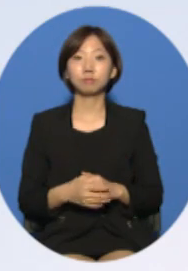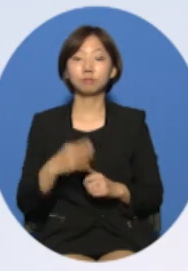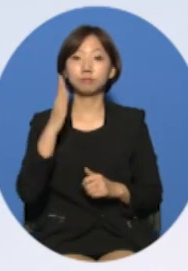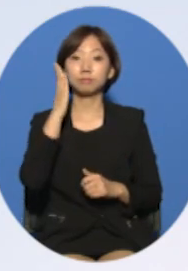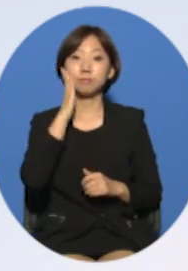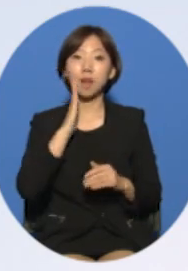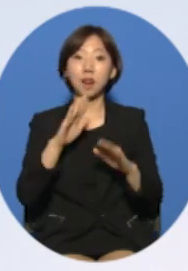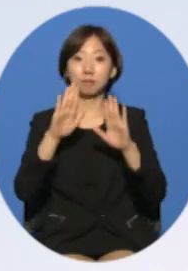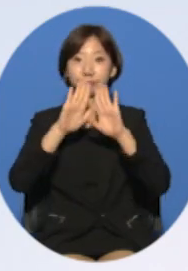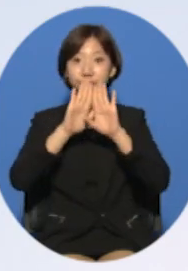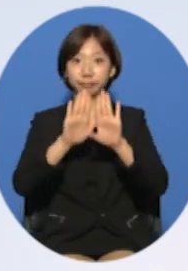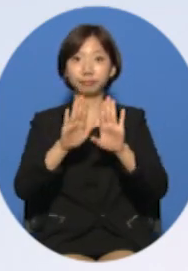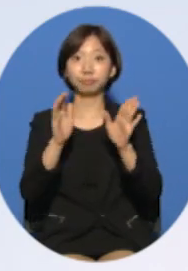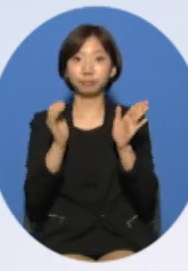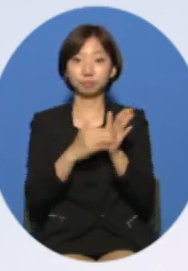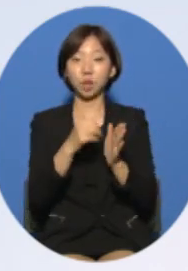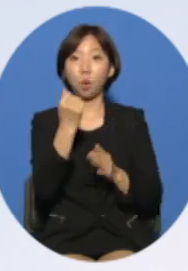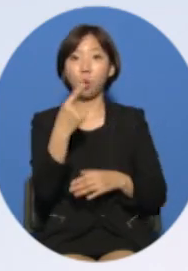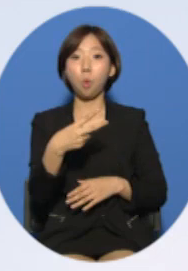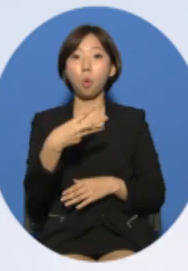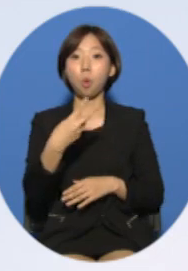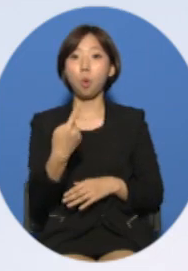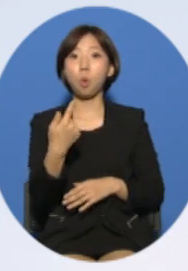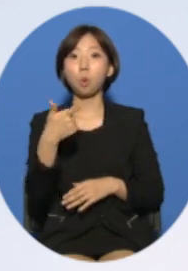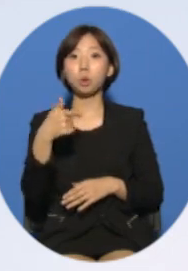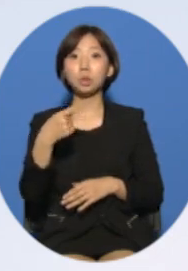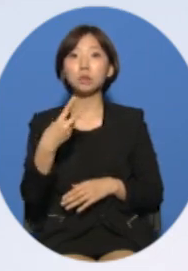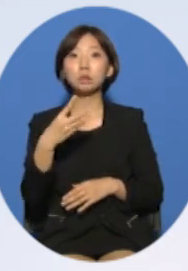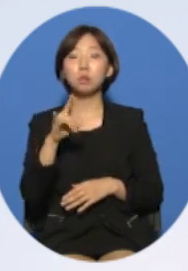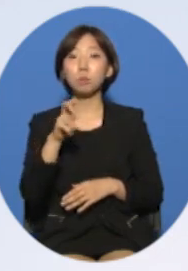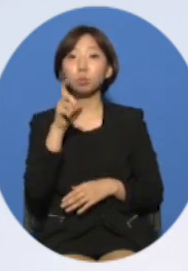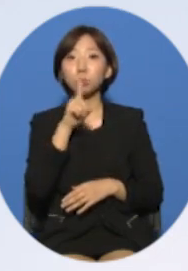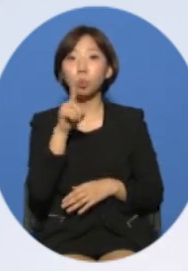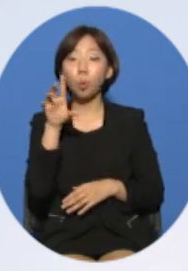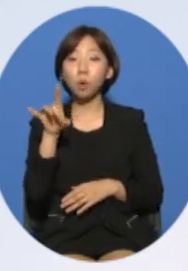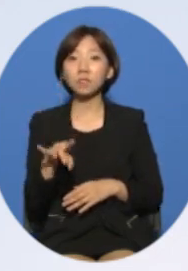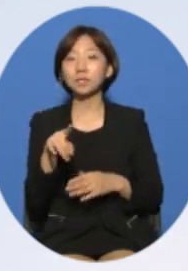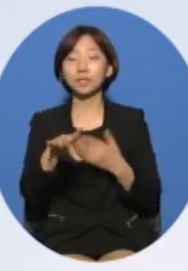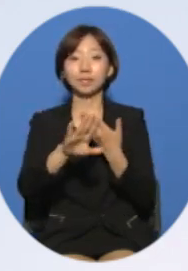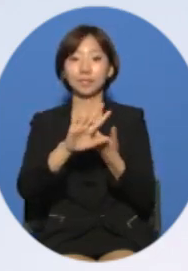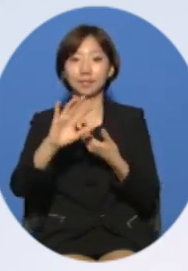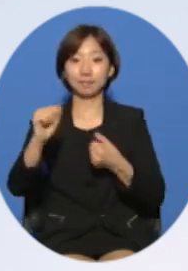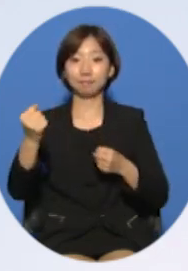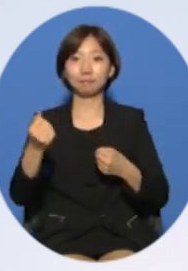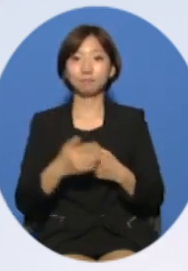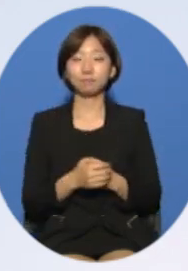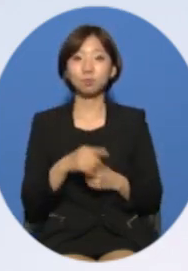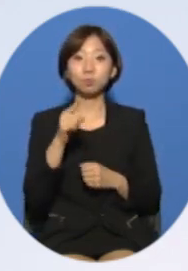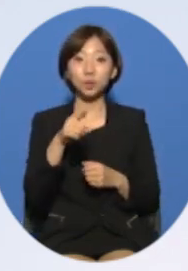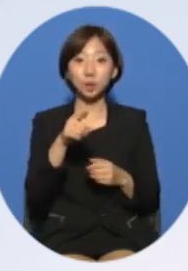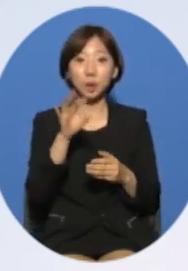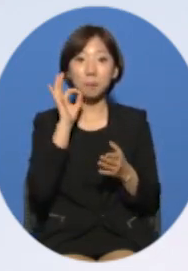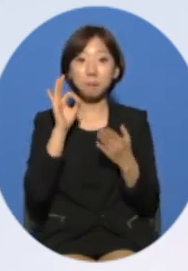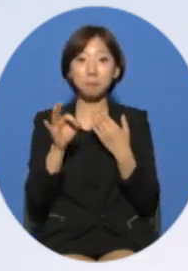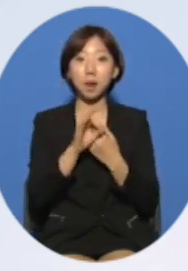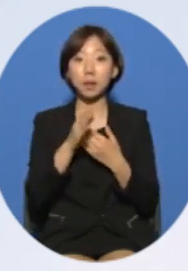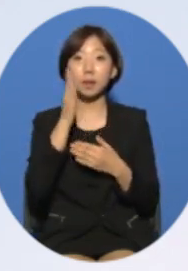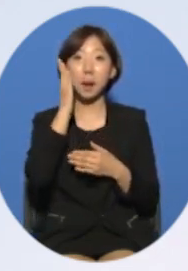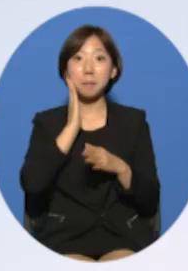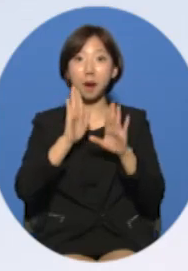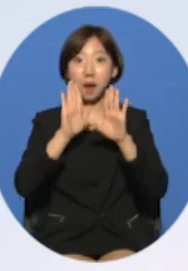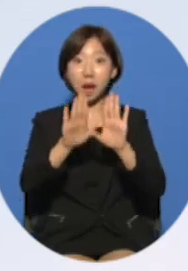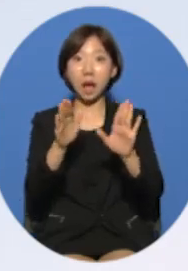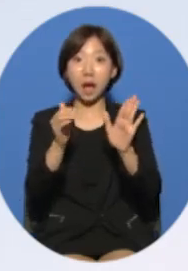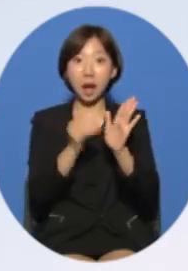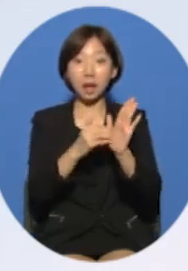뭡니까 투표함 위에 붙이는 거고 저건 특수 그냥 봉인지입니다. 봉인지로 봉인지인데 저걸 떼면은 이 뭐 이렇게 뭡니까 문자 같은 게